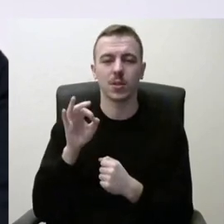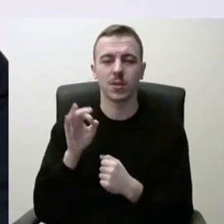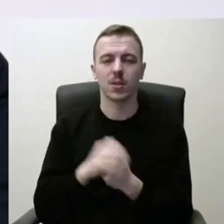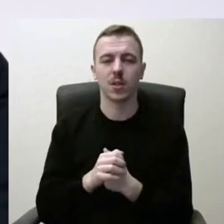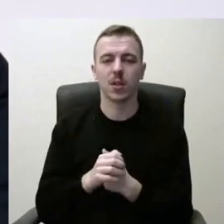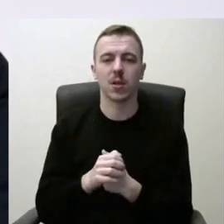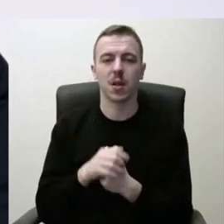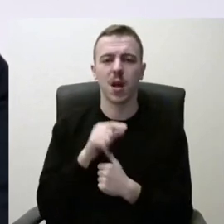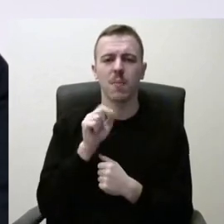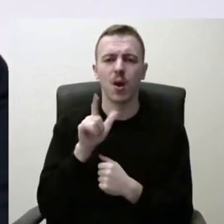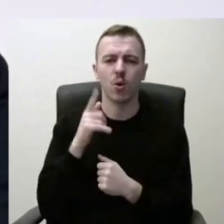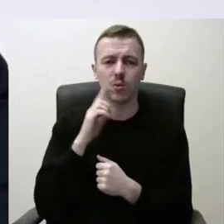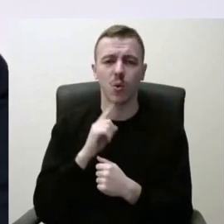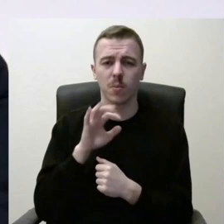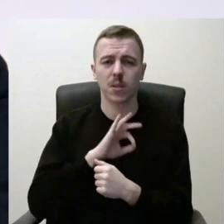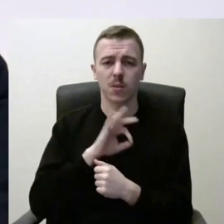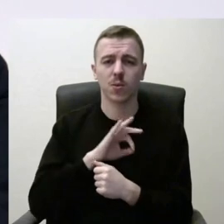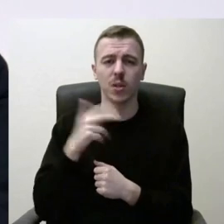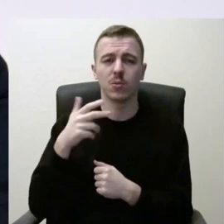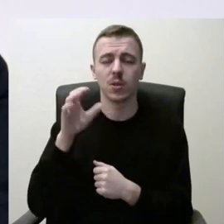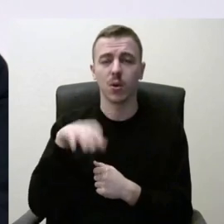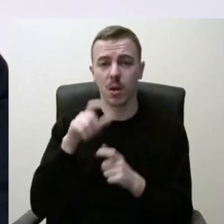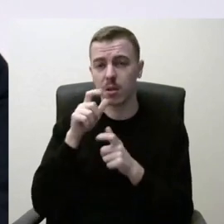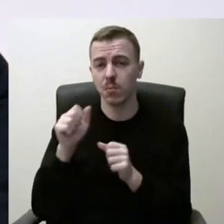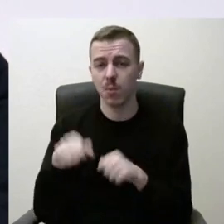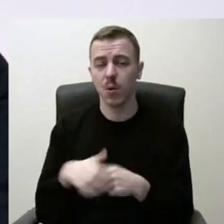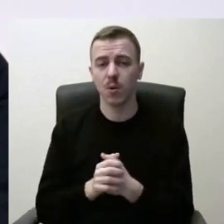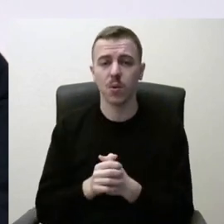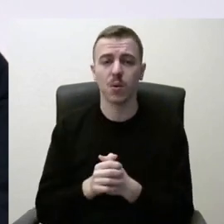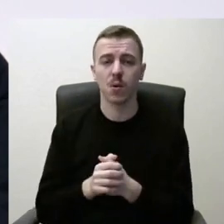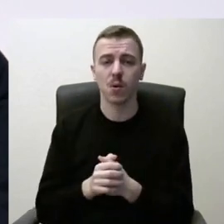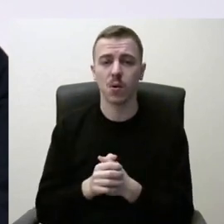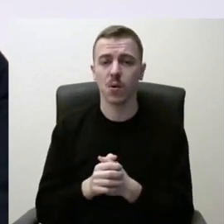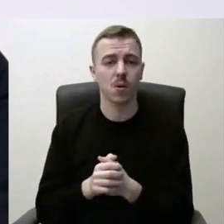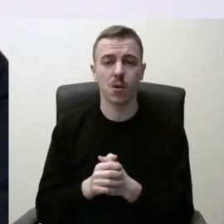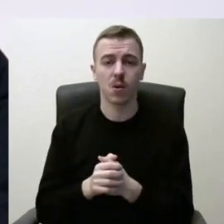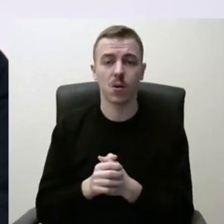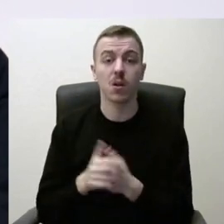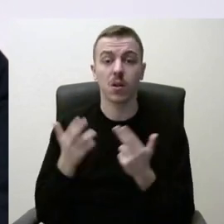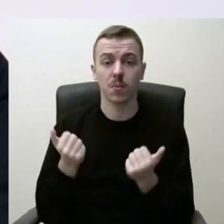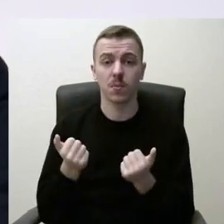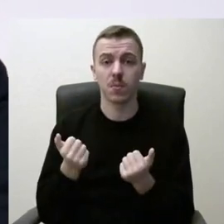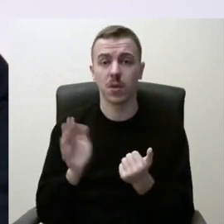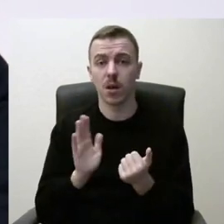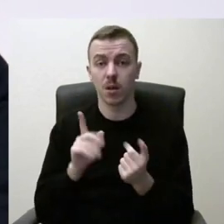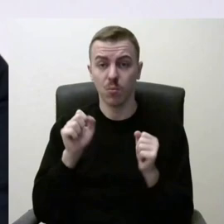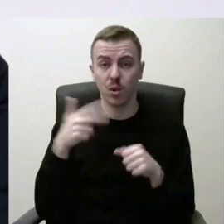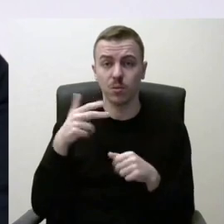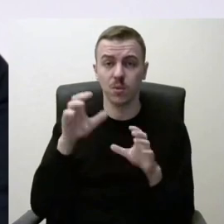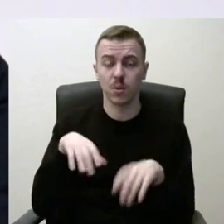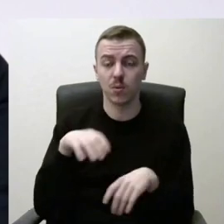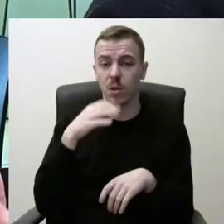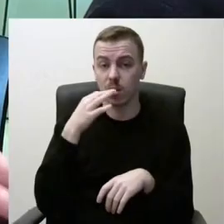nebent ponas Palionis norėtų pasinaudoti galimybę atsakyti. Ne? Taip, nes turit tokią galimybę, jūsų sąrašas